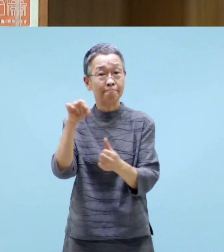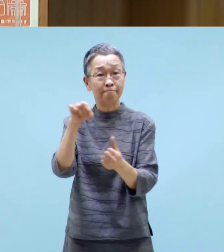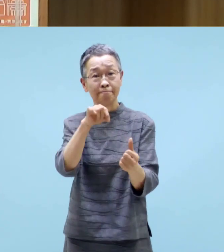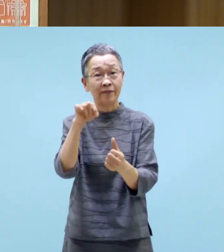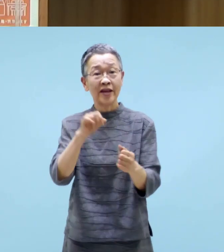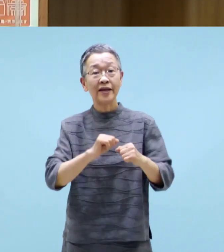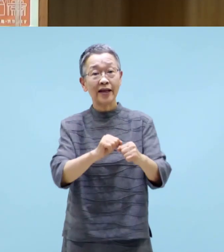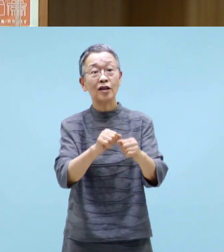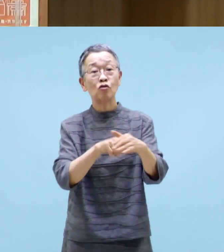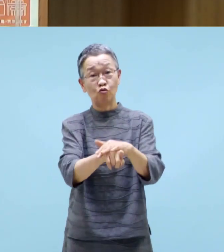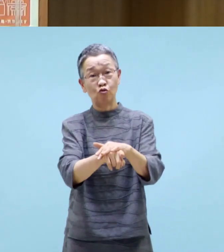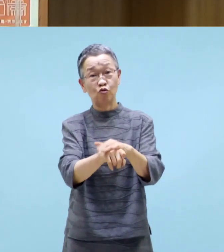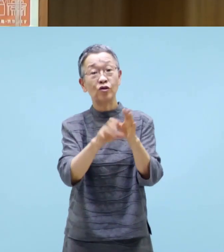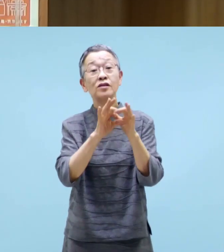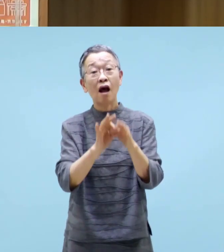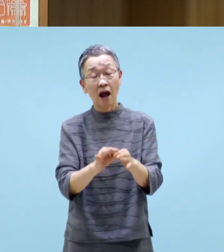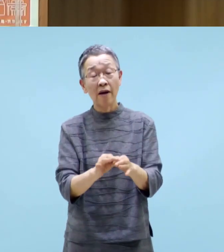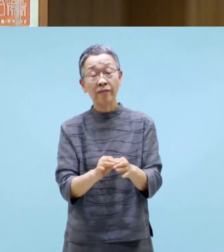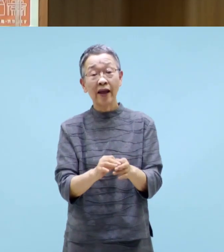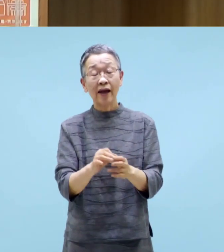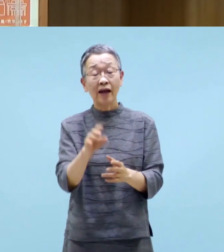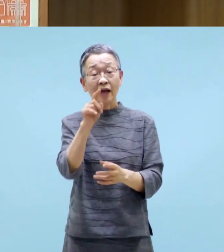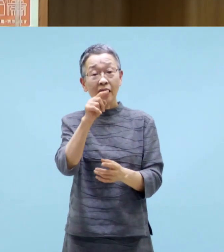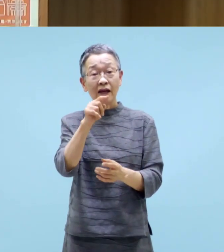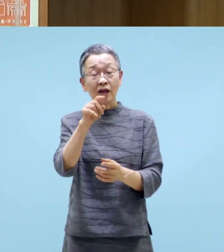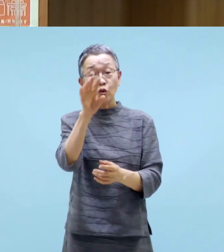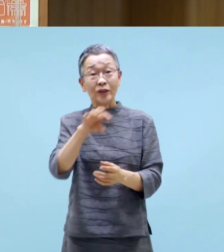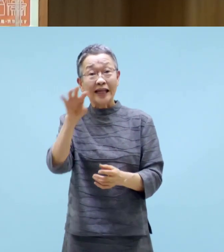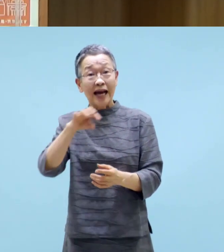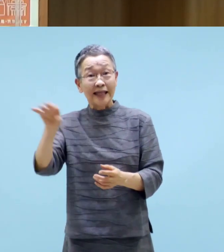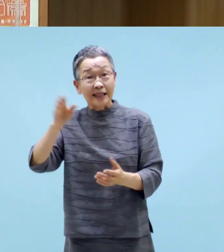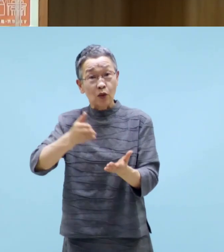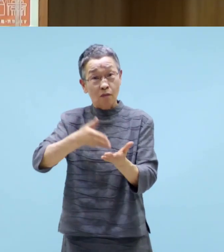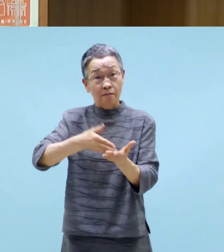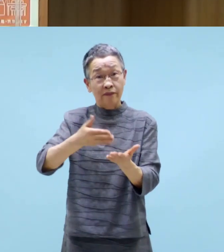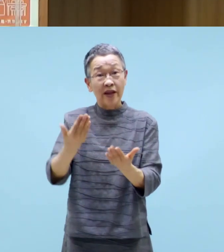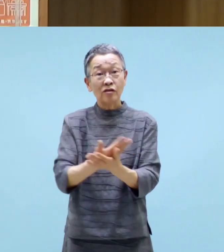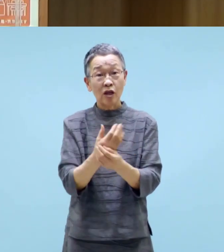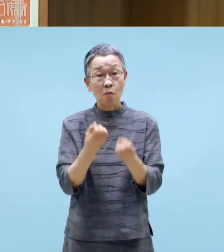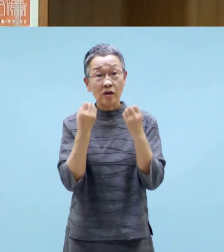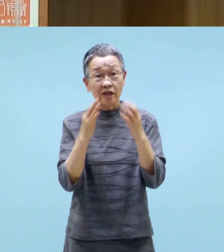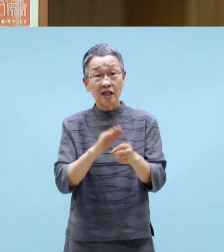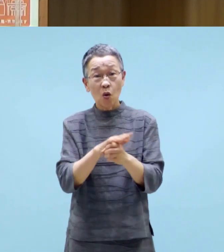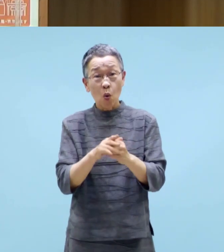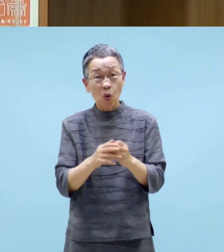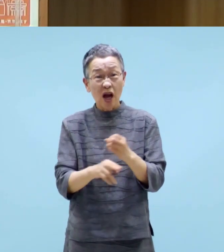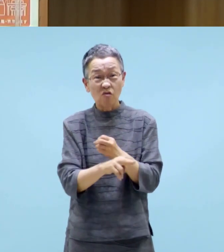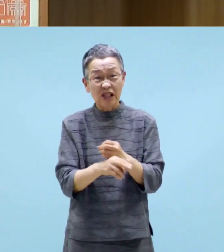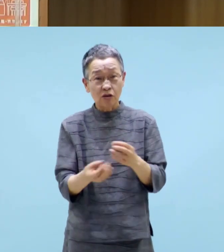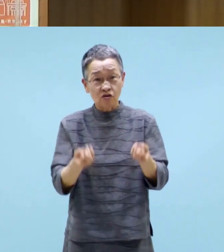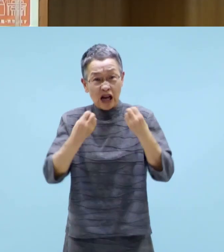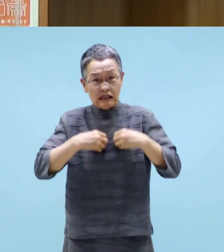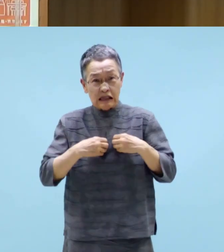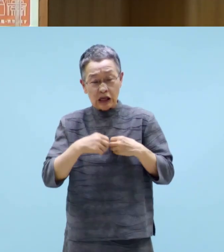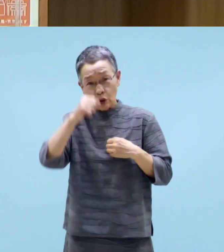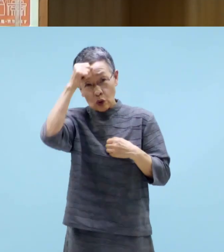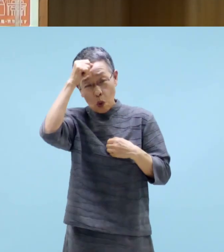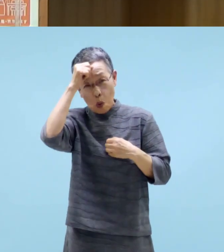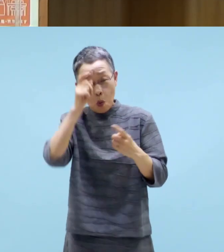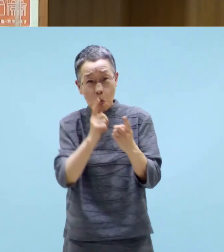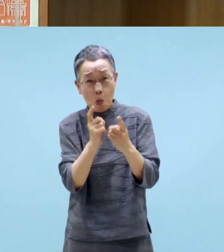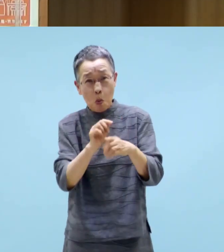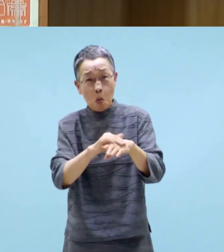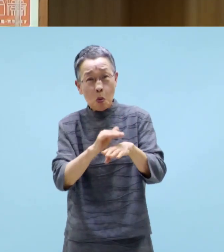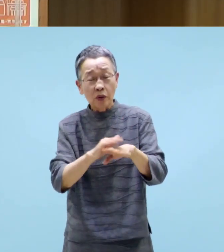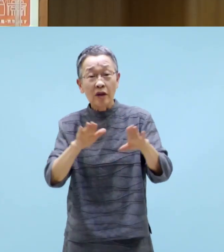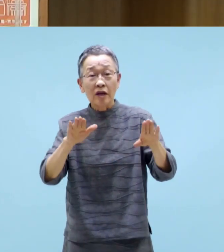で、繰り返しにこれになってしまうんですが、新型コロナウイルス感染症への対策、これは現